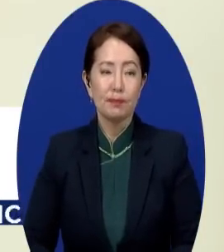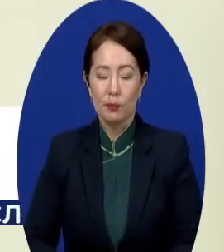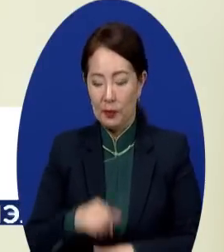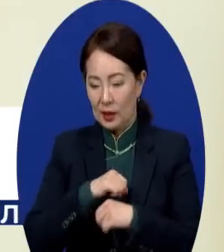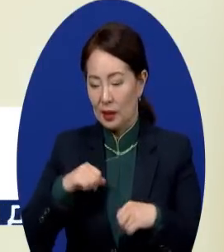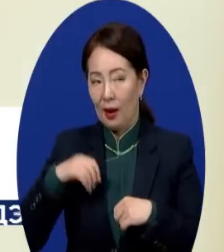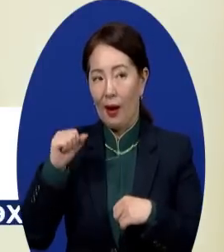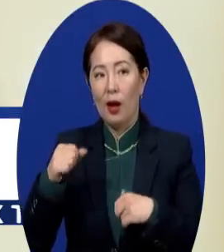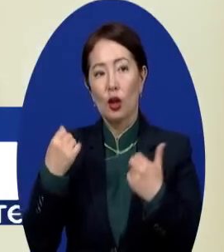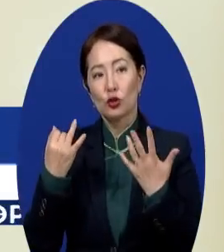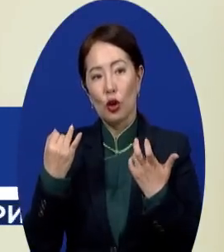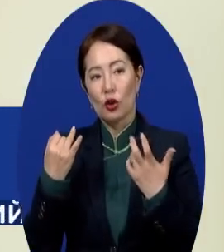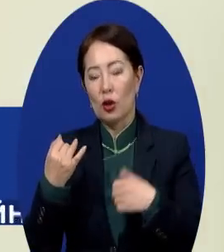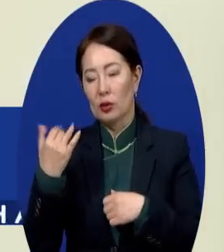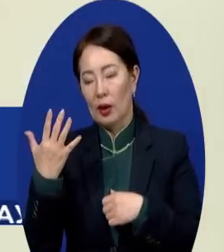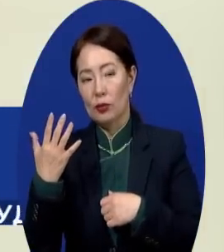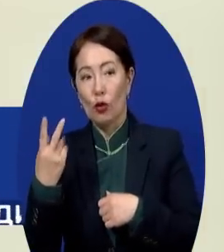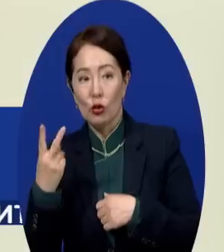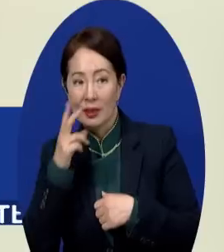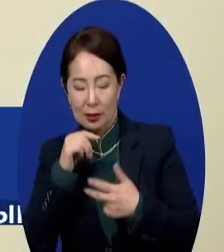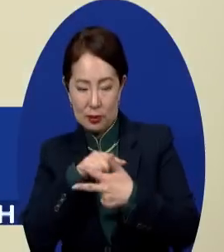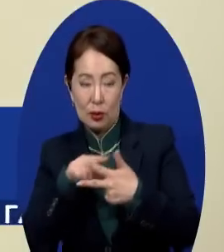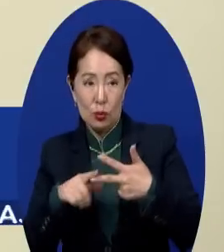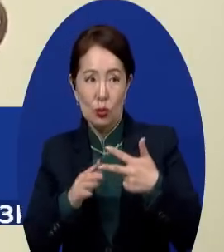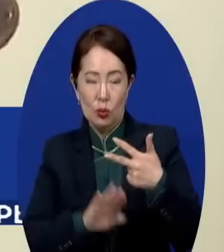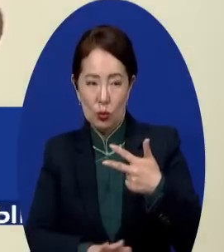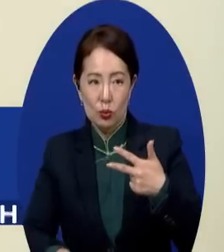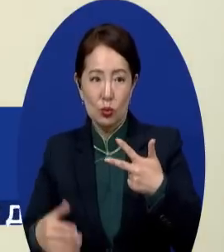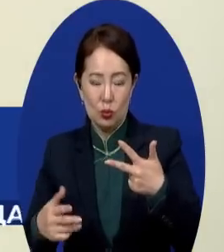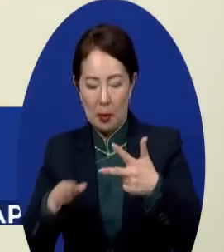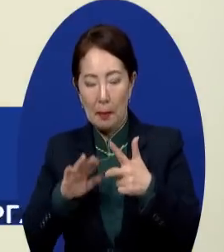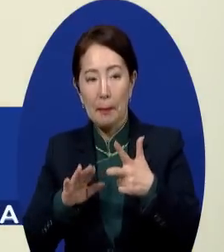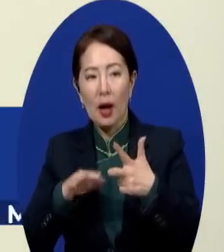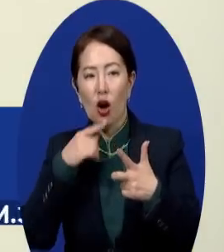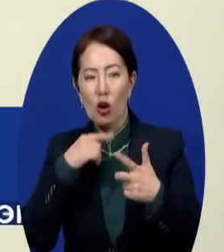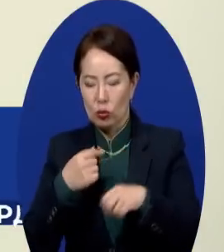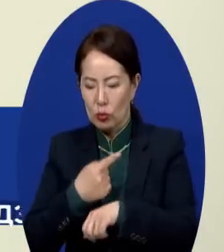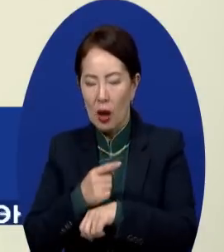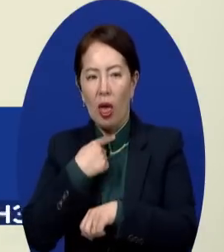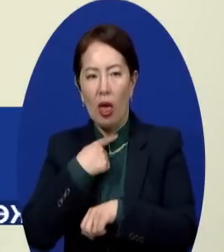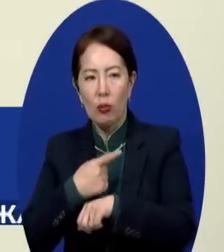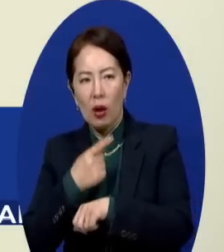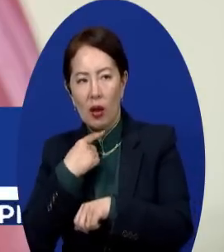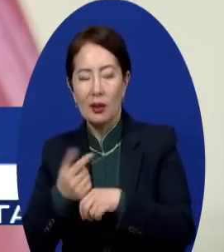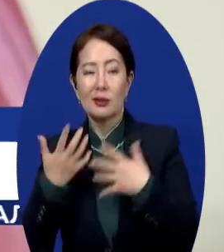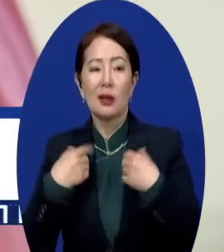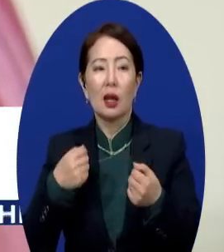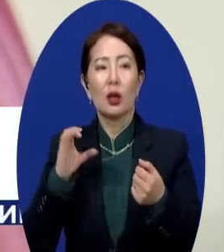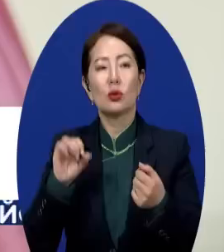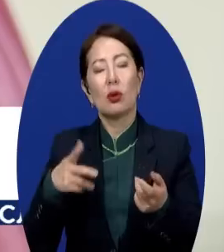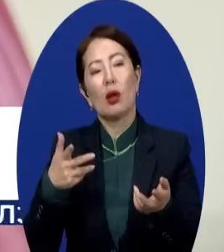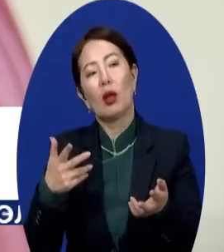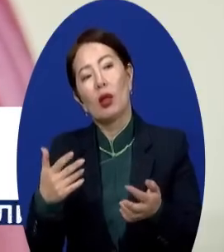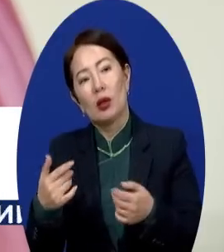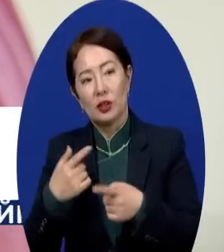Иргэн А 7 5 2 насны 3 хүүхэдтэй. Харин түүний бага охин нь ойр ойрхон ханаа төрөх, дархлаан сулрах зэрэг